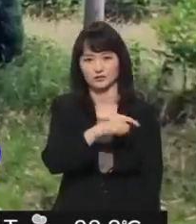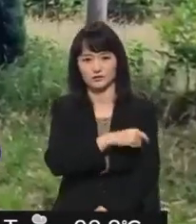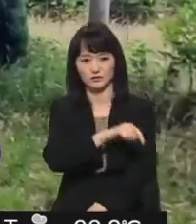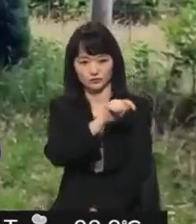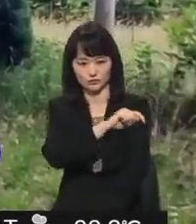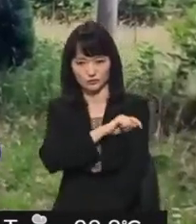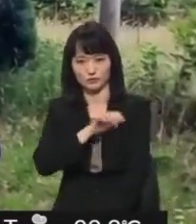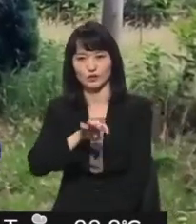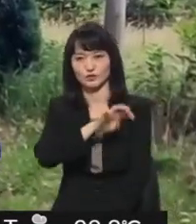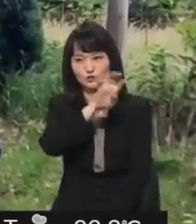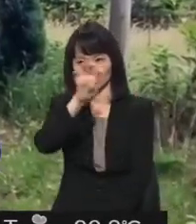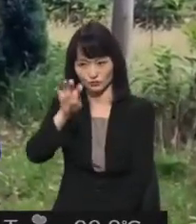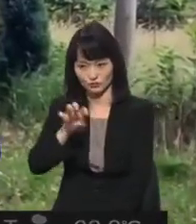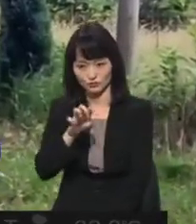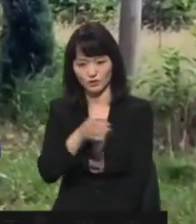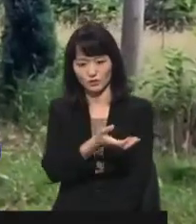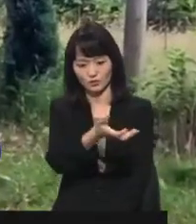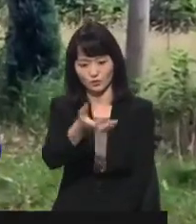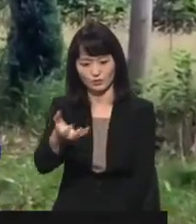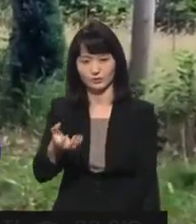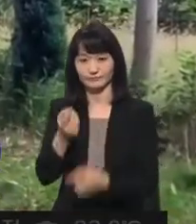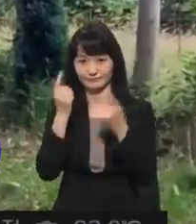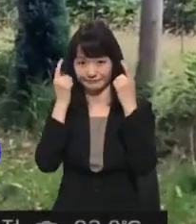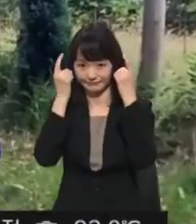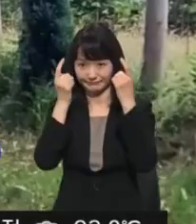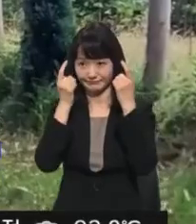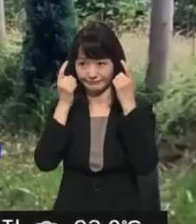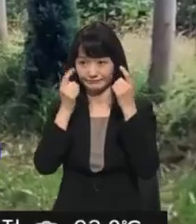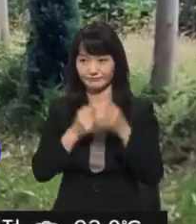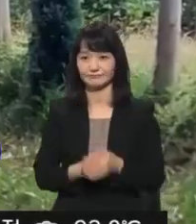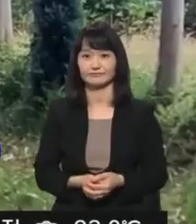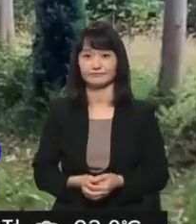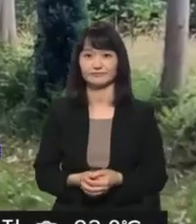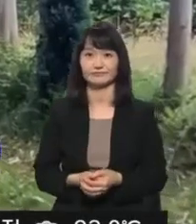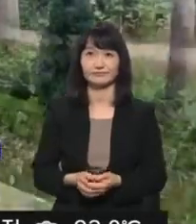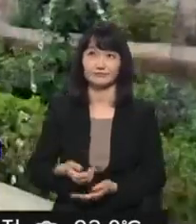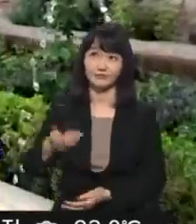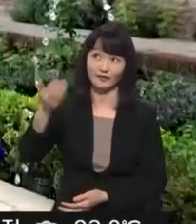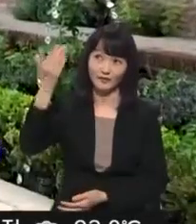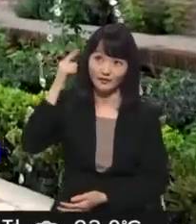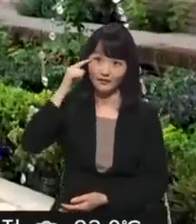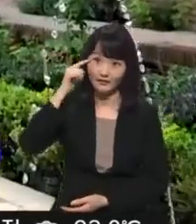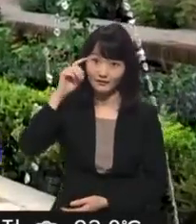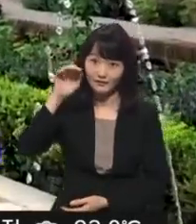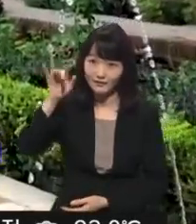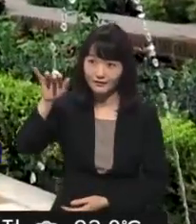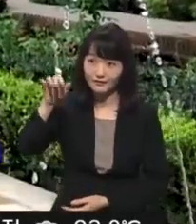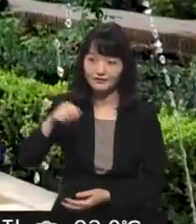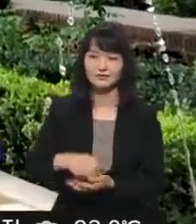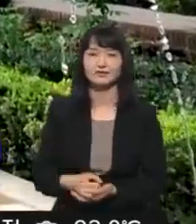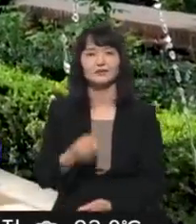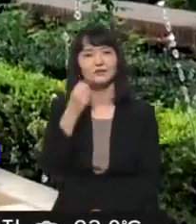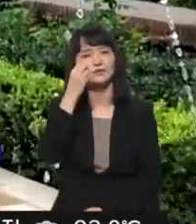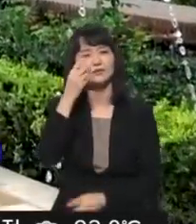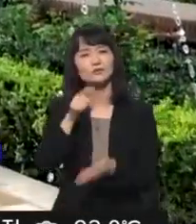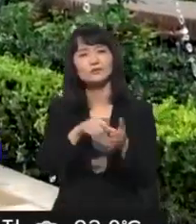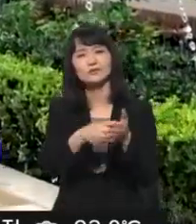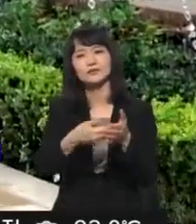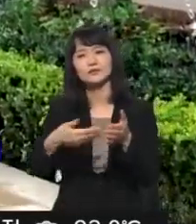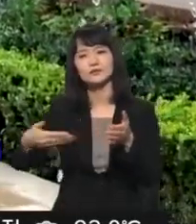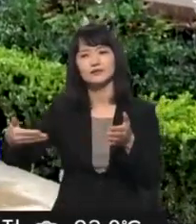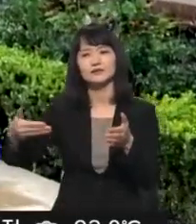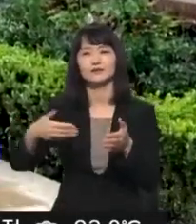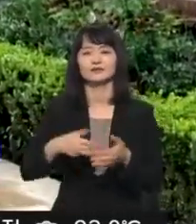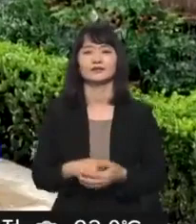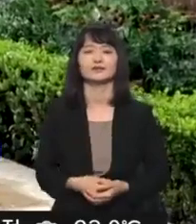행을 하신 것 같더라구요 4 쭉 나오고 있습니다 그때가 그립 쪼 이제 한두 달쯤 지나면 요 카미노 블루 라고